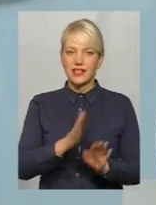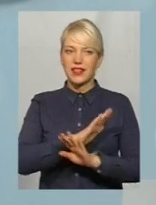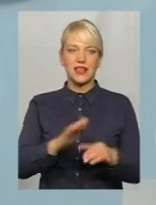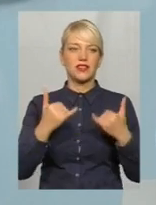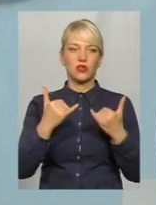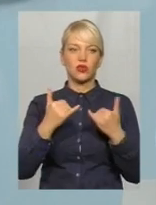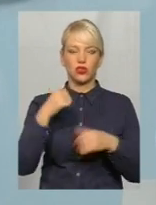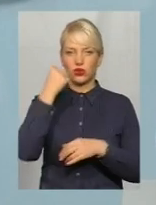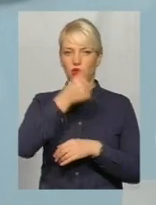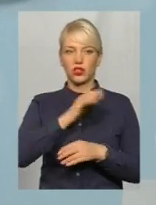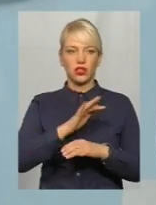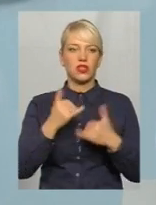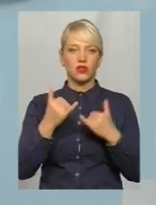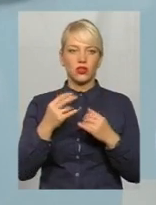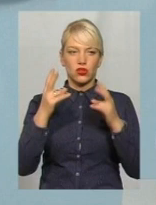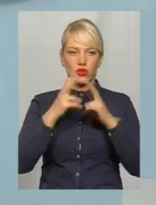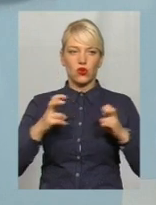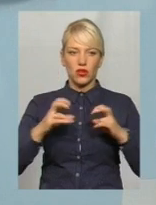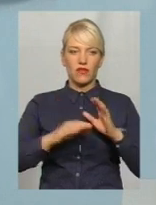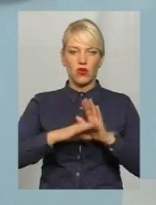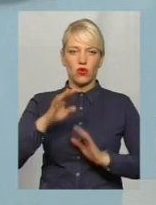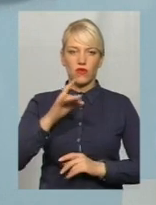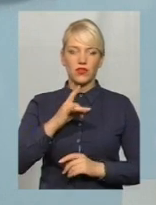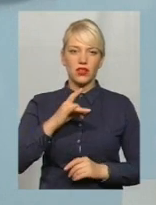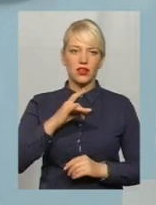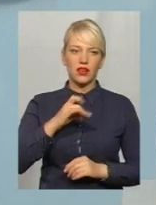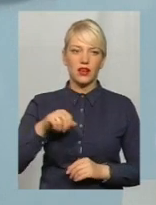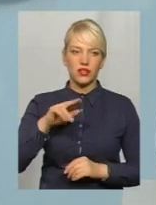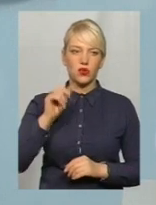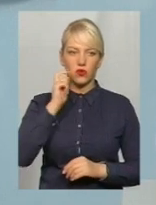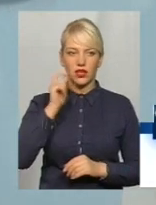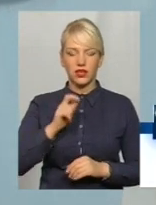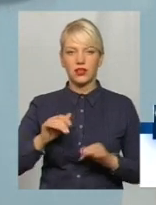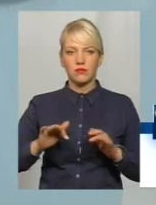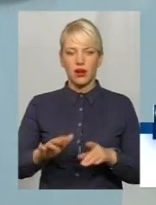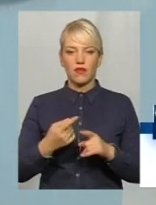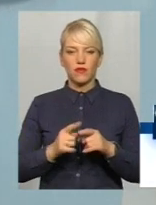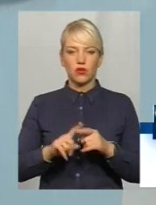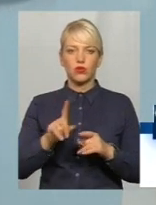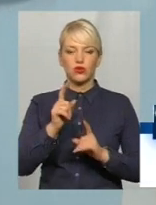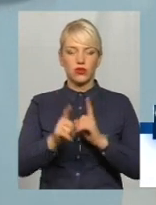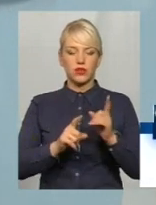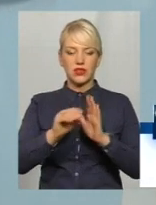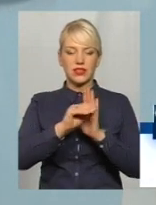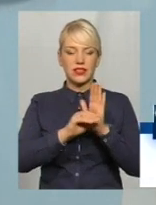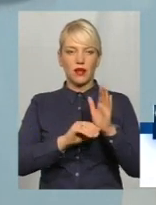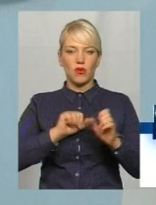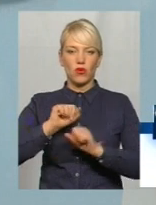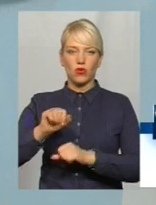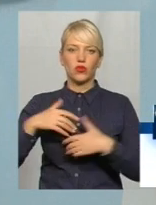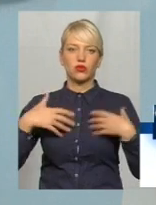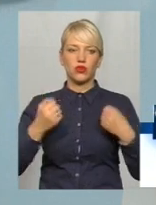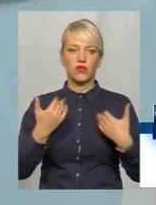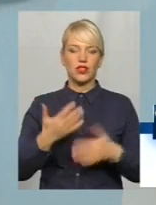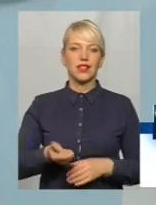сьогоднішнього розгляду на Верховній Раді України. Справа в тому, що зміна системи охорони здоров'я відбувається вже